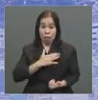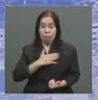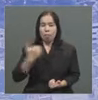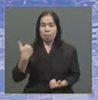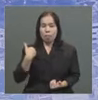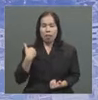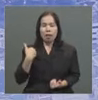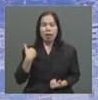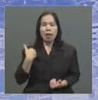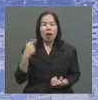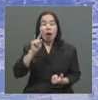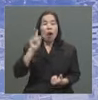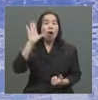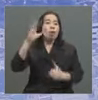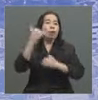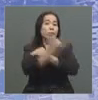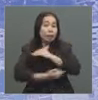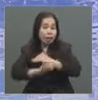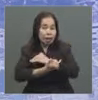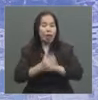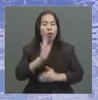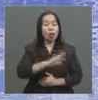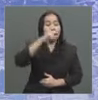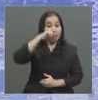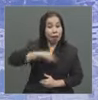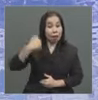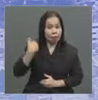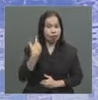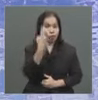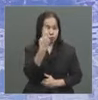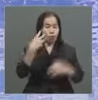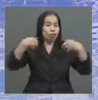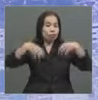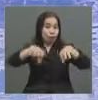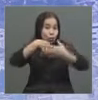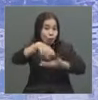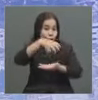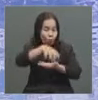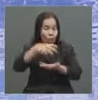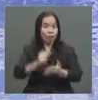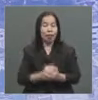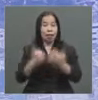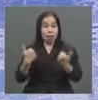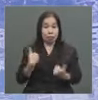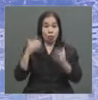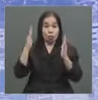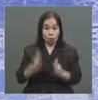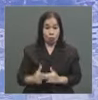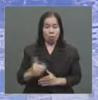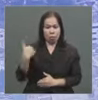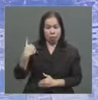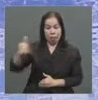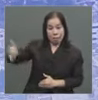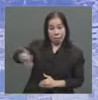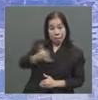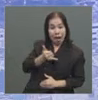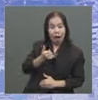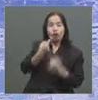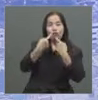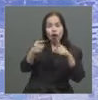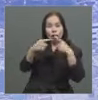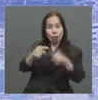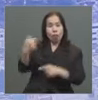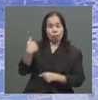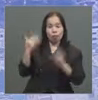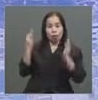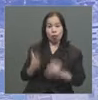การณ์ทั้งต่างประเทศของในประเทศนะครับแล้วก็ยังมีผู้ที่จะมาตอบคำถามอยู่สองท่านนะครับตอนนี้ที่ม